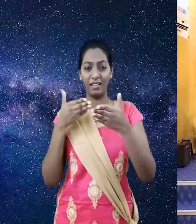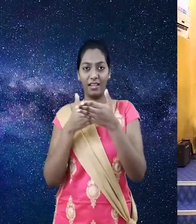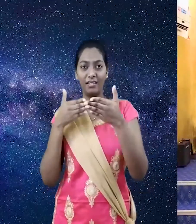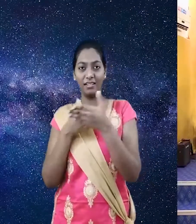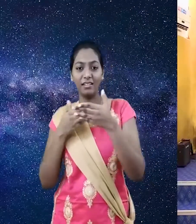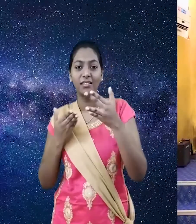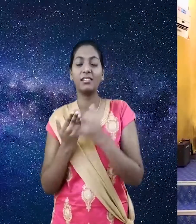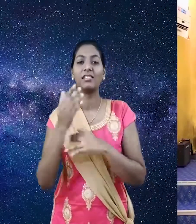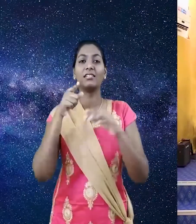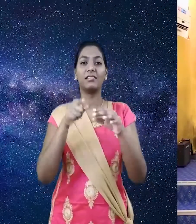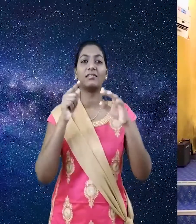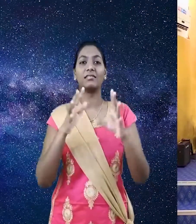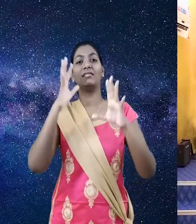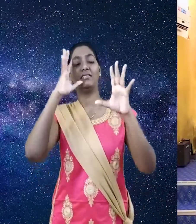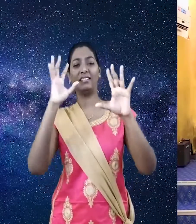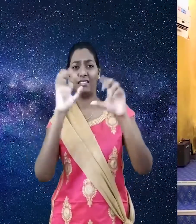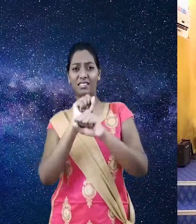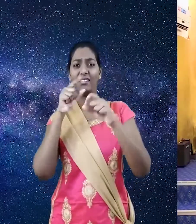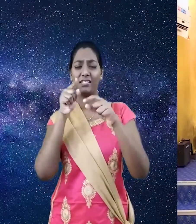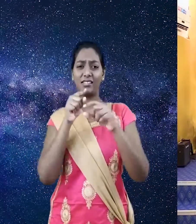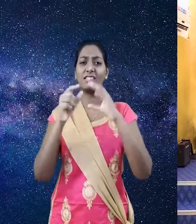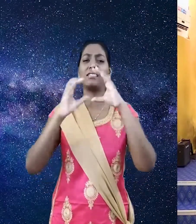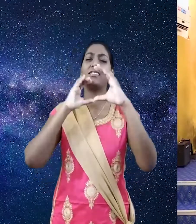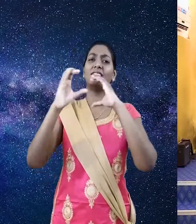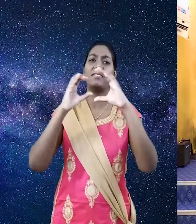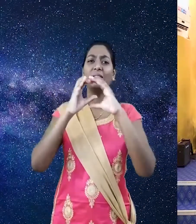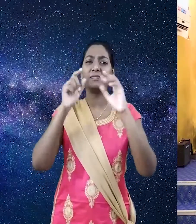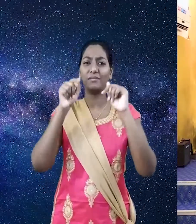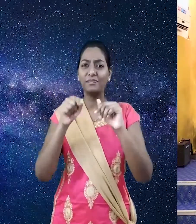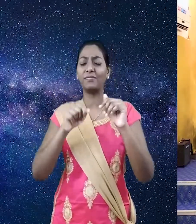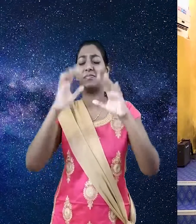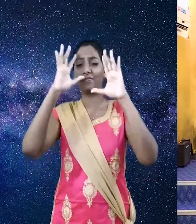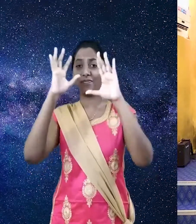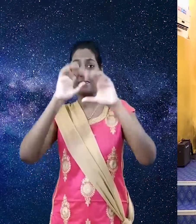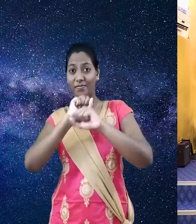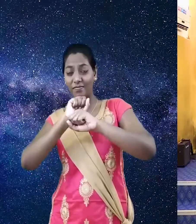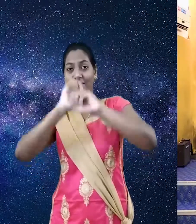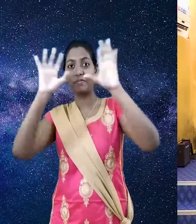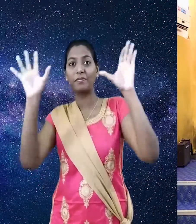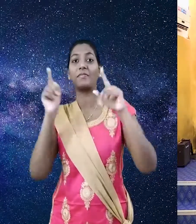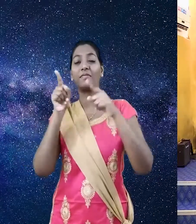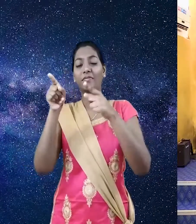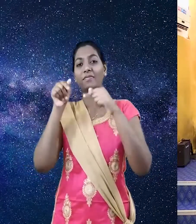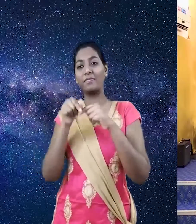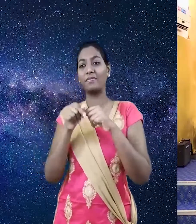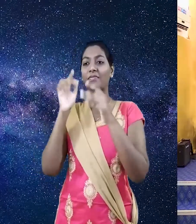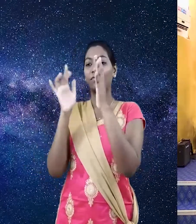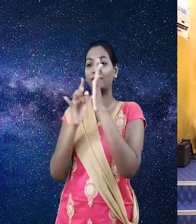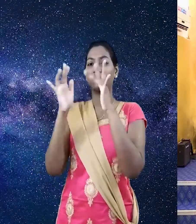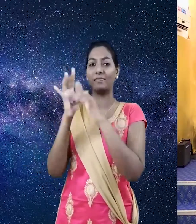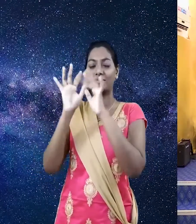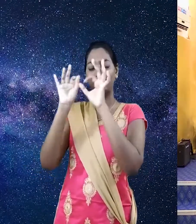है बनाने वाला चमत्कार करने वाला वाचा रखने वाला अंधेरे में प्रकाश ओ